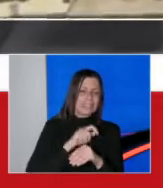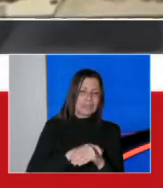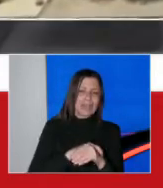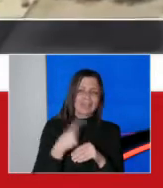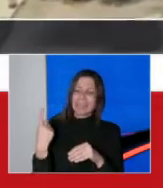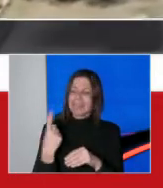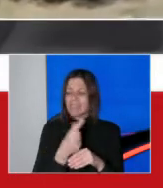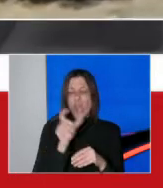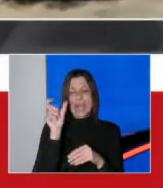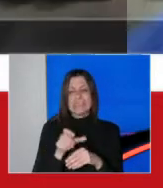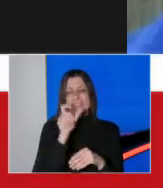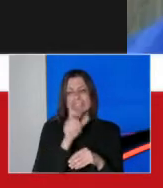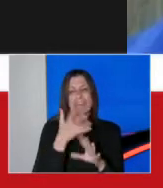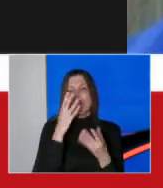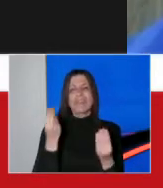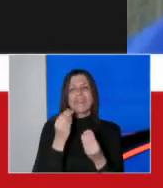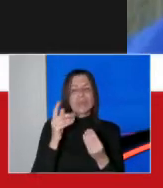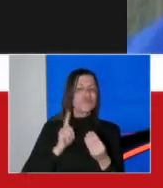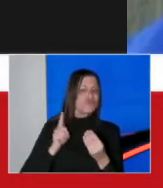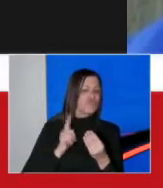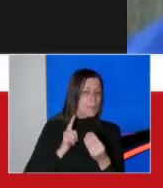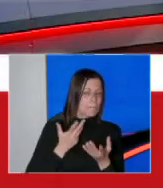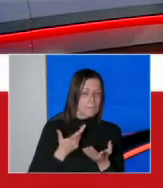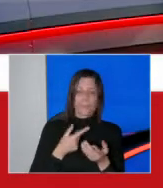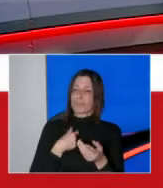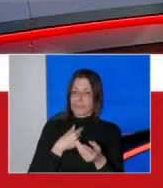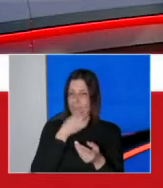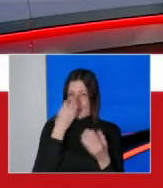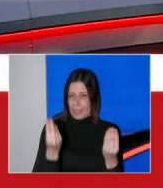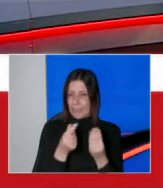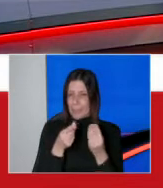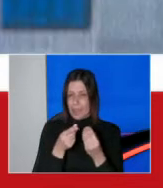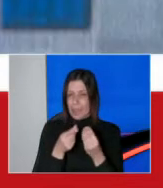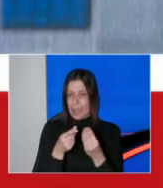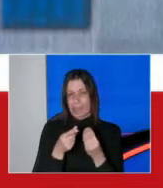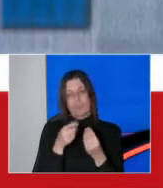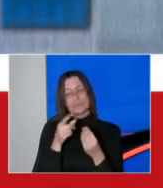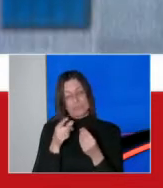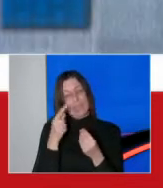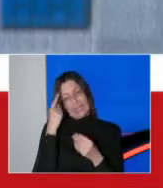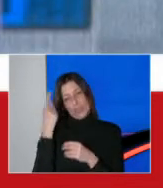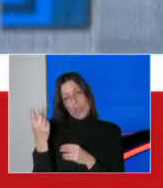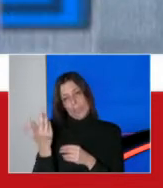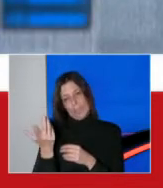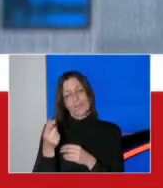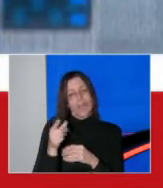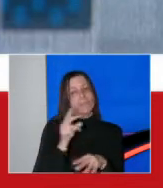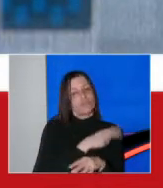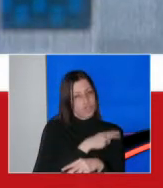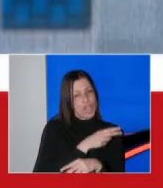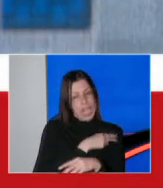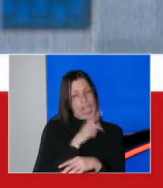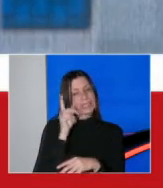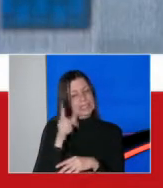הדברים הכי אינטימיים שלו. אבי, הדברים האלה, רק ברשותך, הדברים האלה, אני חושב שהם לחלוטין הגיוניים, והמשטרה בהחלט